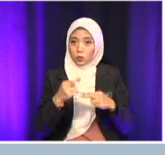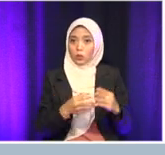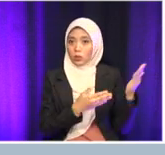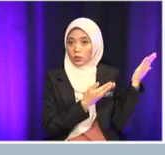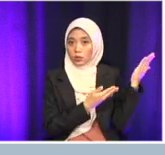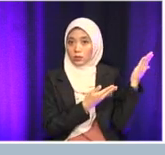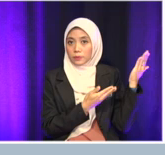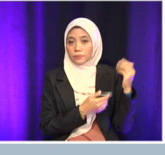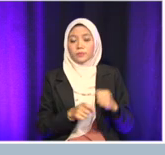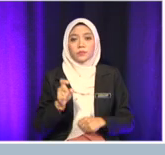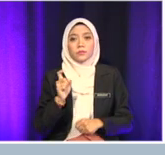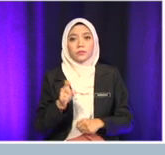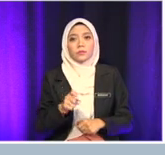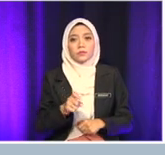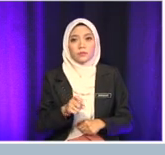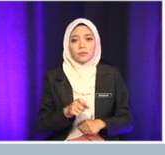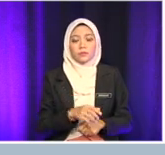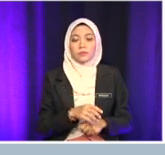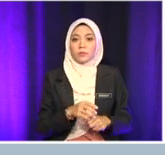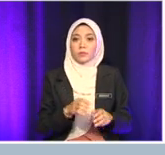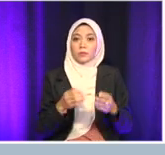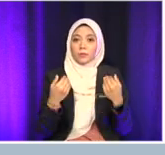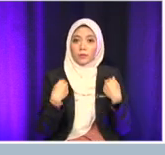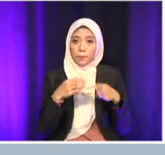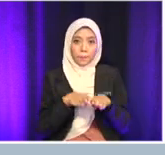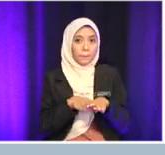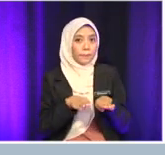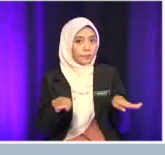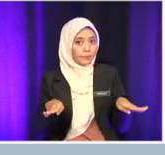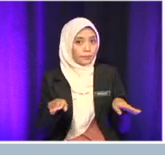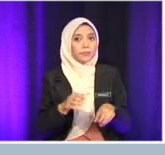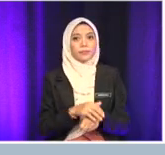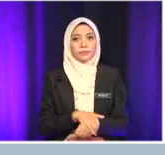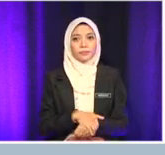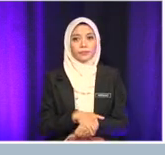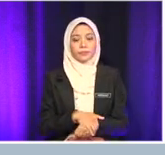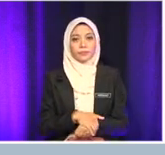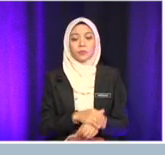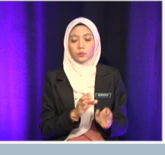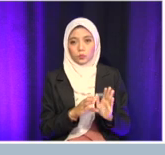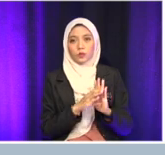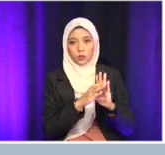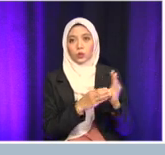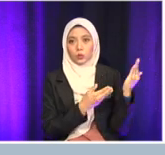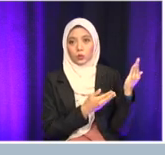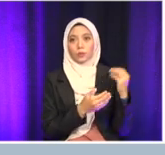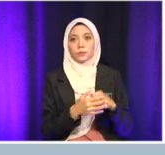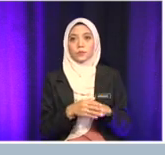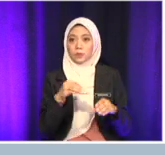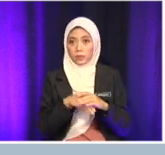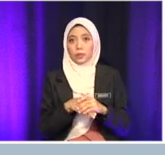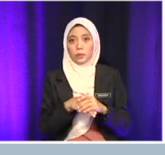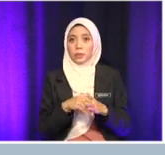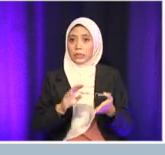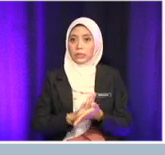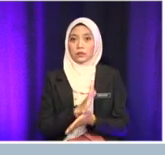jarak antara ruangan yang diberi jadi tak boleh terus bawa ke sini nah ini contohnya kita akan lukis dalam kertas jawaban